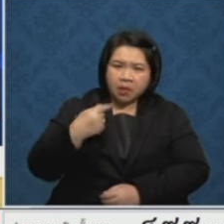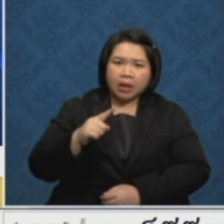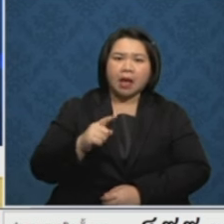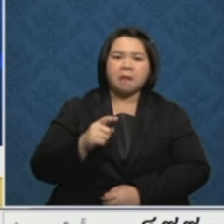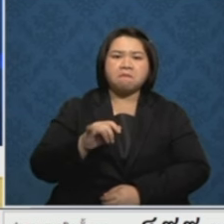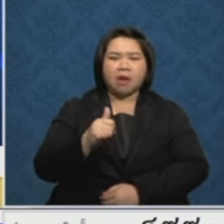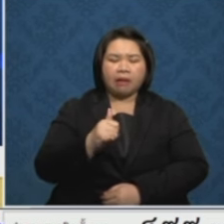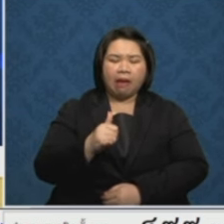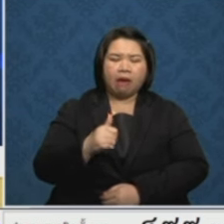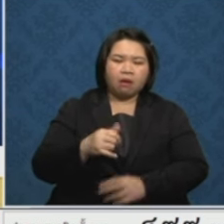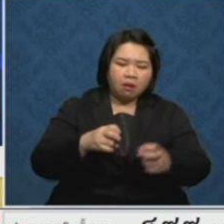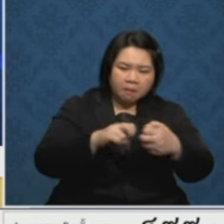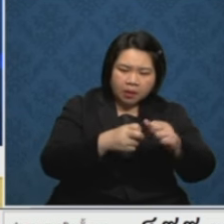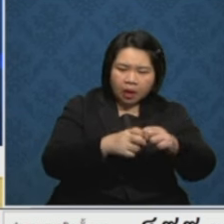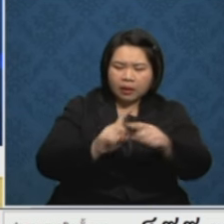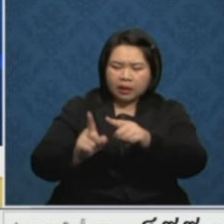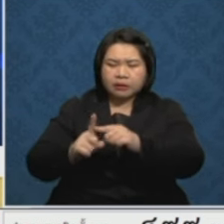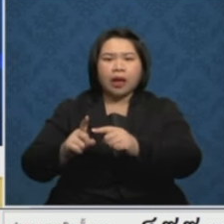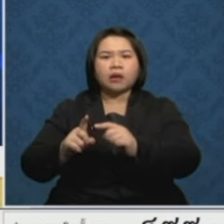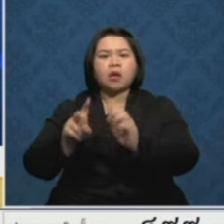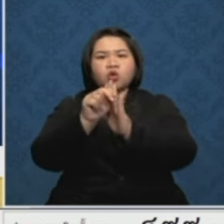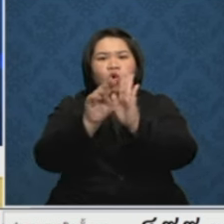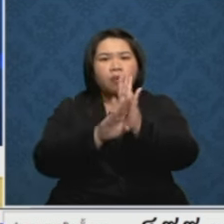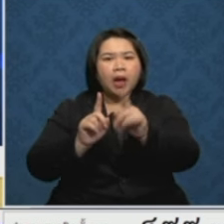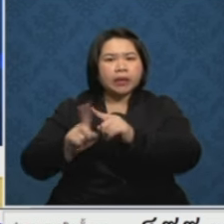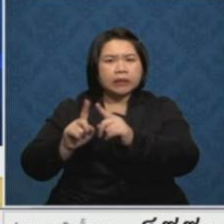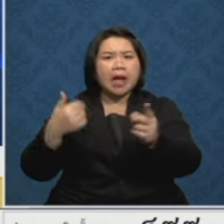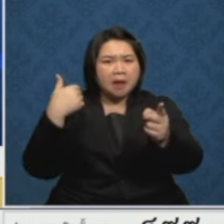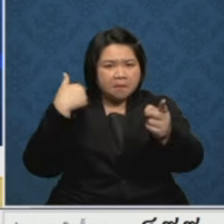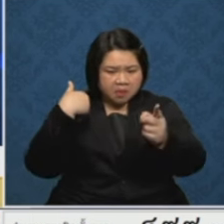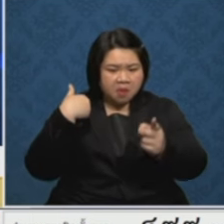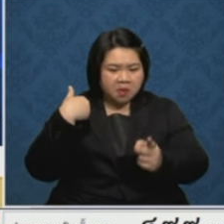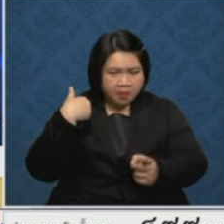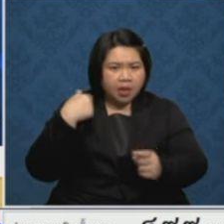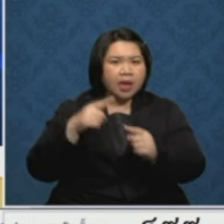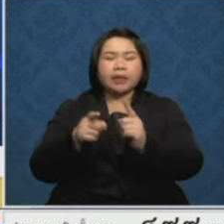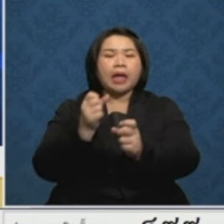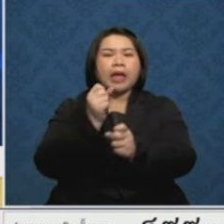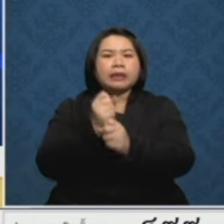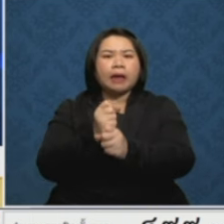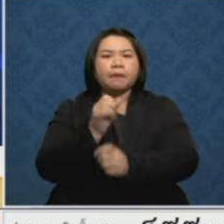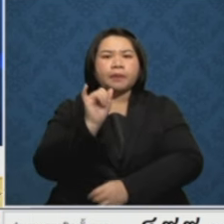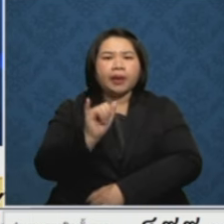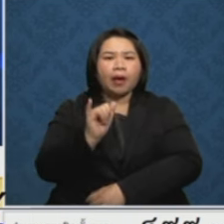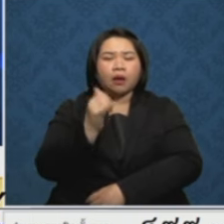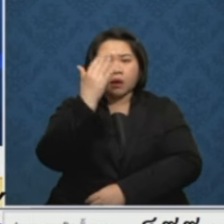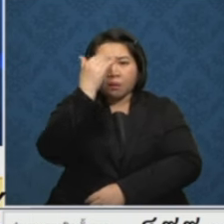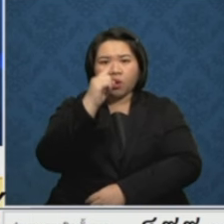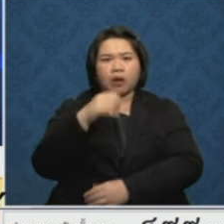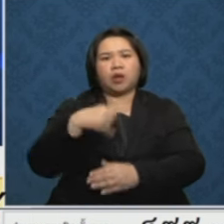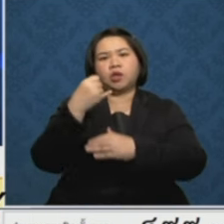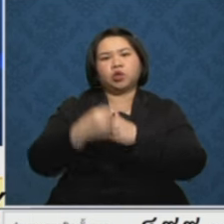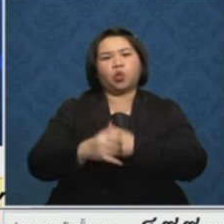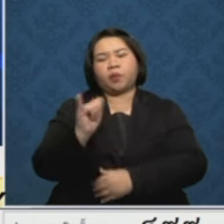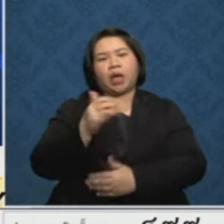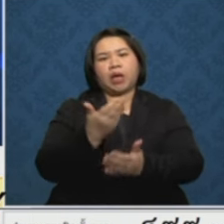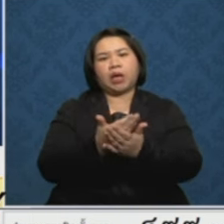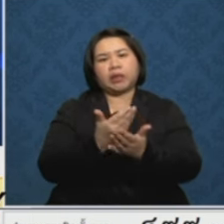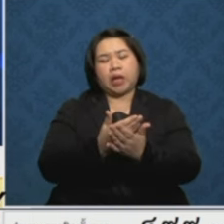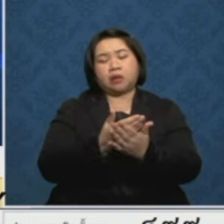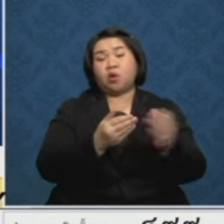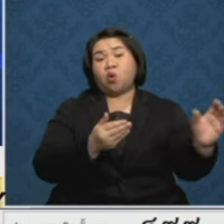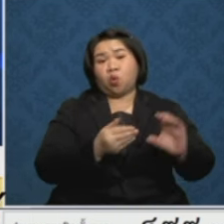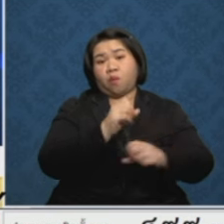องเสียไปที่จะได้ทำนโยบายอื่นๆเพราะภาระที่มันจะเกิดขึ้นต่อจากนี้มันไม่ได้จบแค่งบประมาณ67